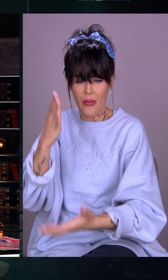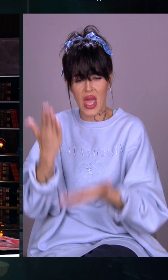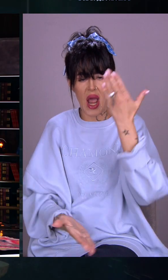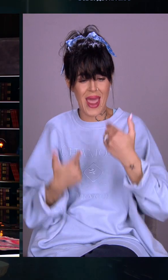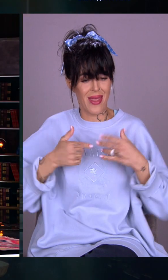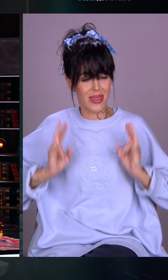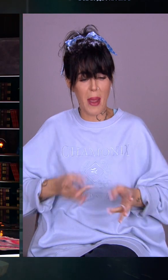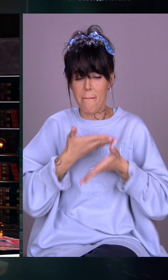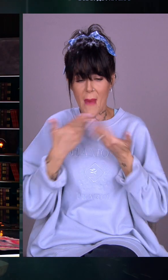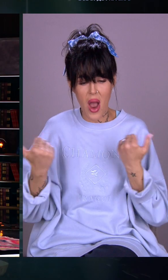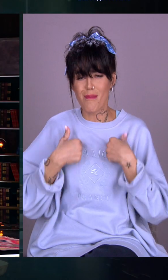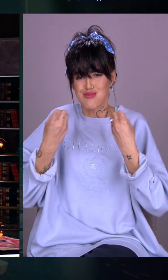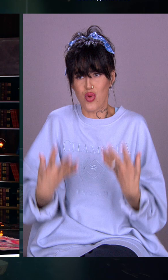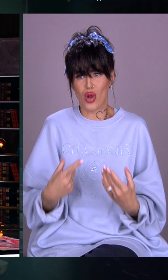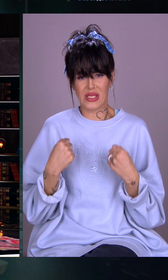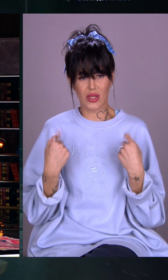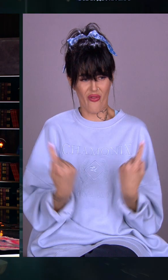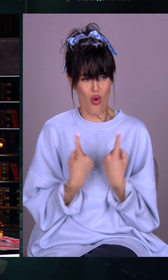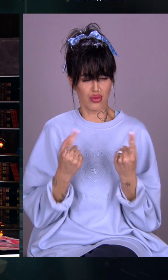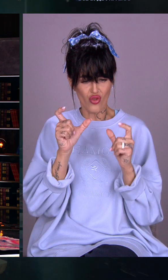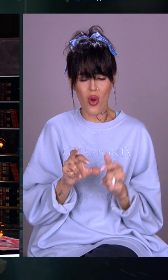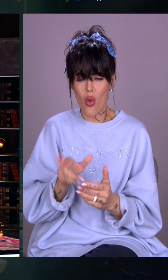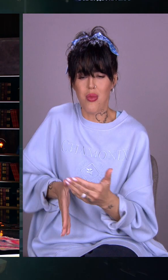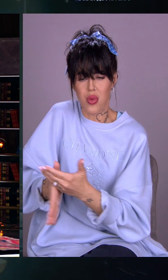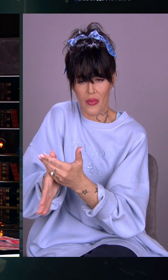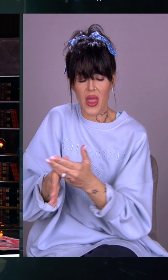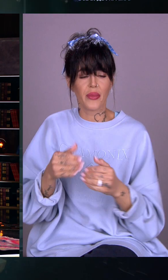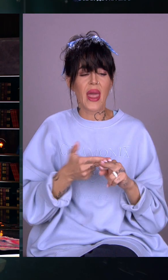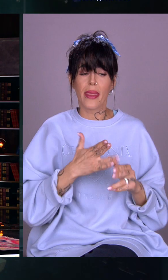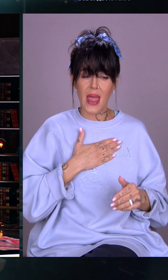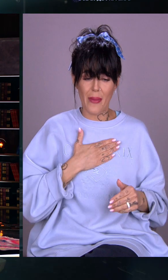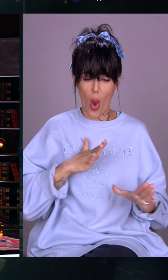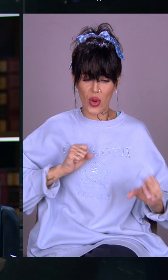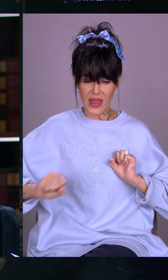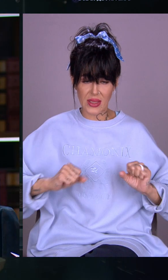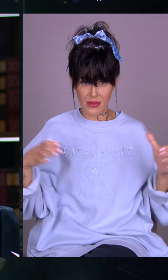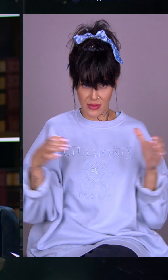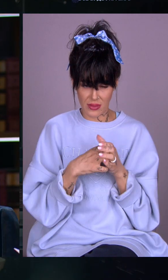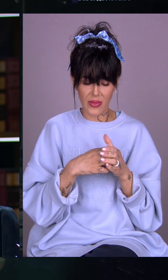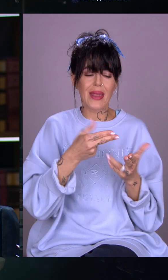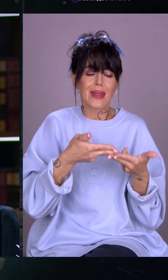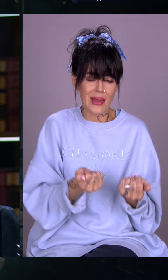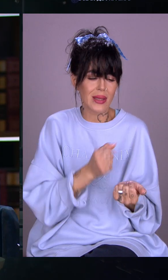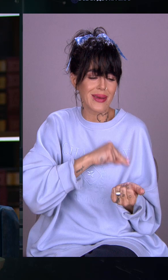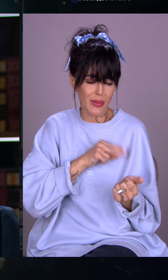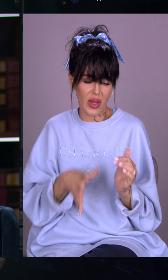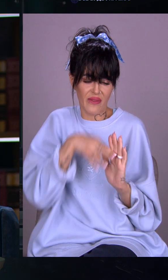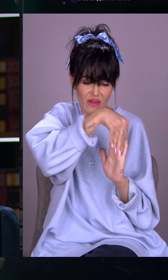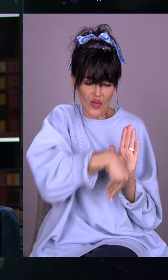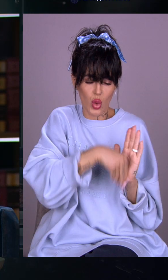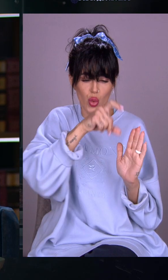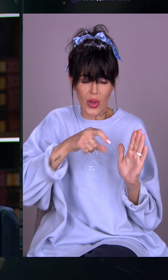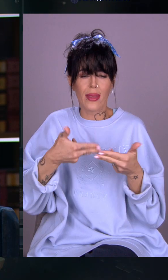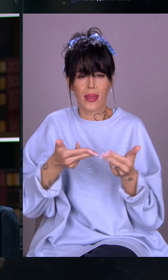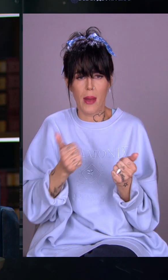знаєте, давайте так, наша організація, вона системна, вона працює, і кожна людина, яка в нас працює, вона має